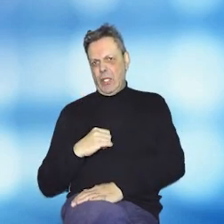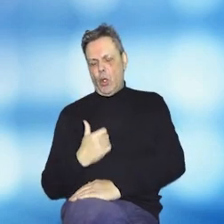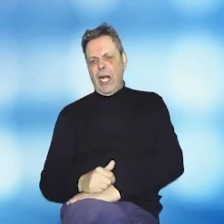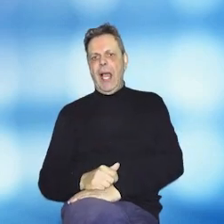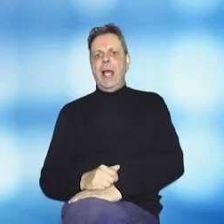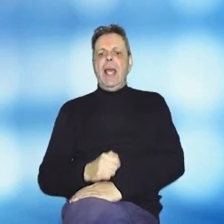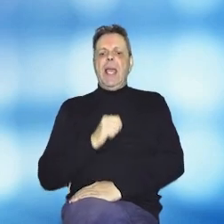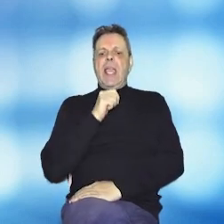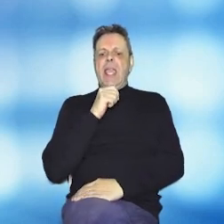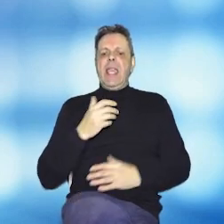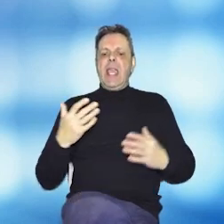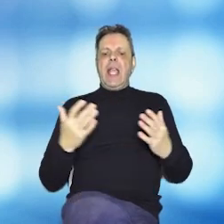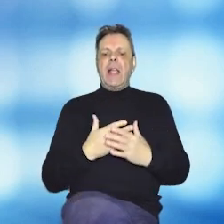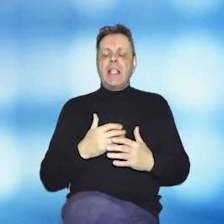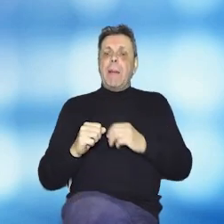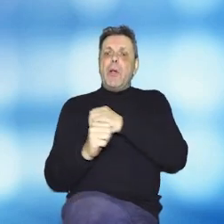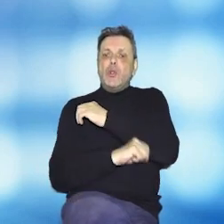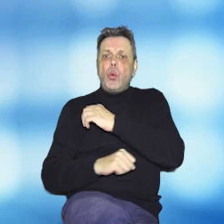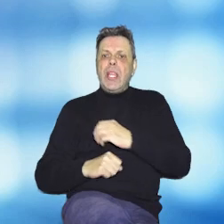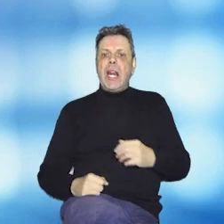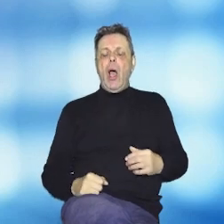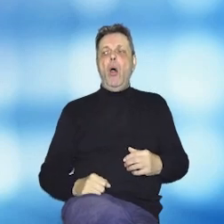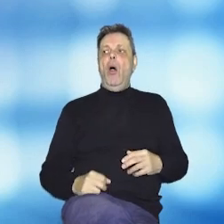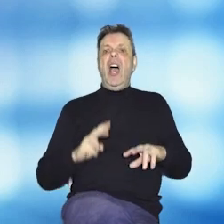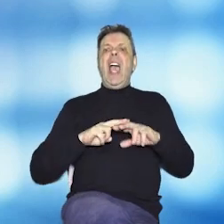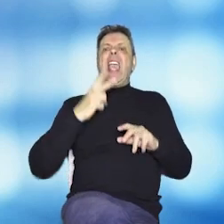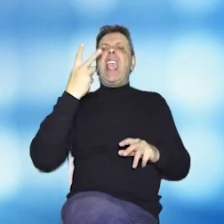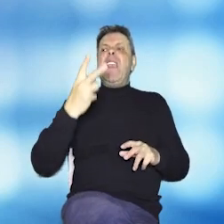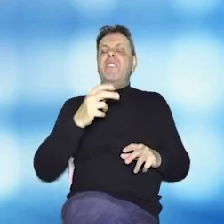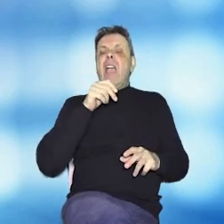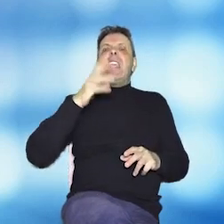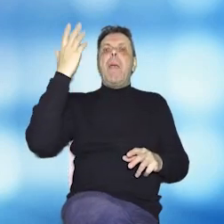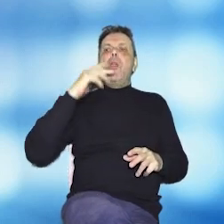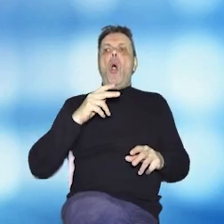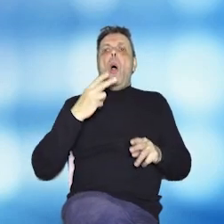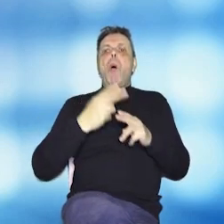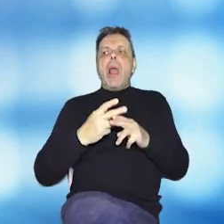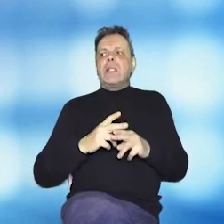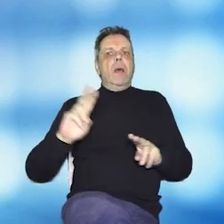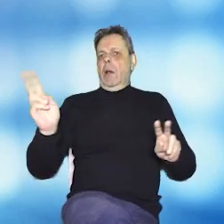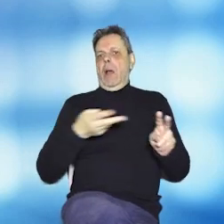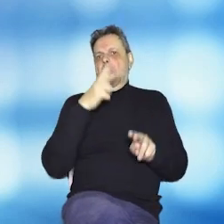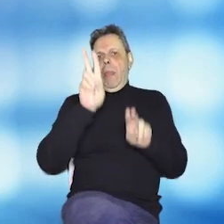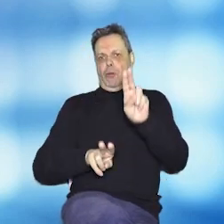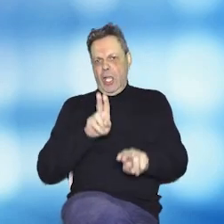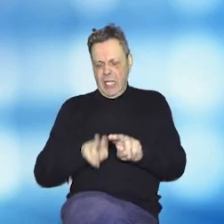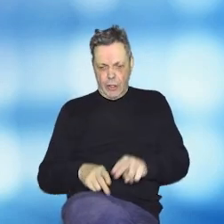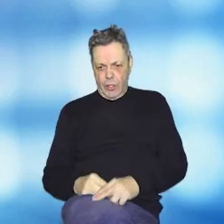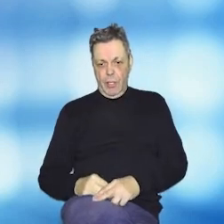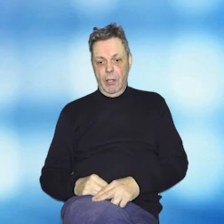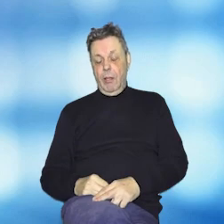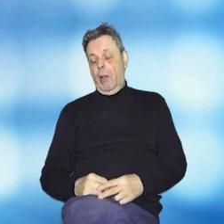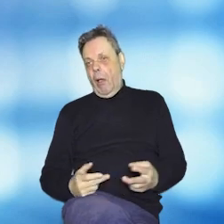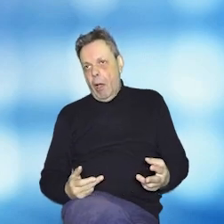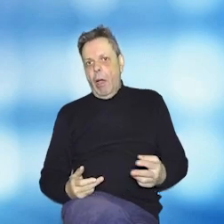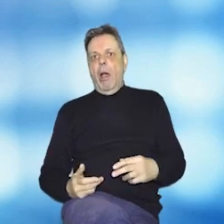godina i kad sam još studirao, HIV je još bio jedna nelječiva bolest. O HIV-u se je tad počelo